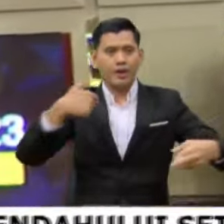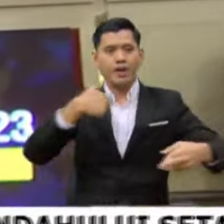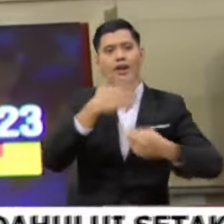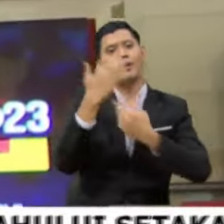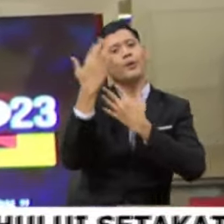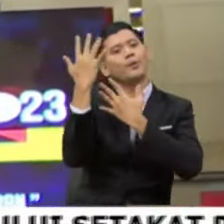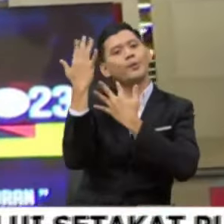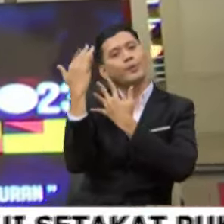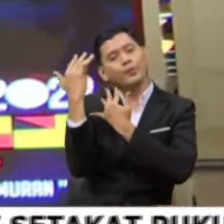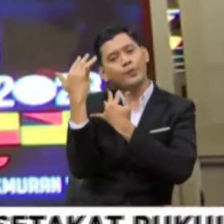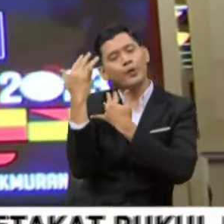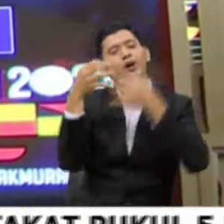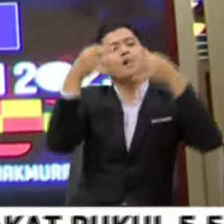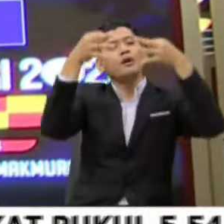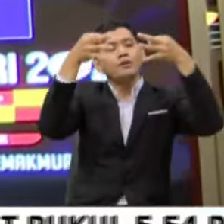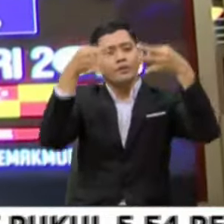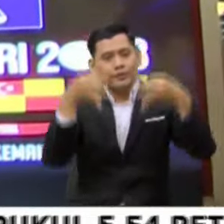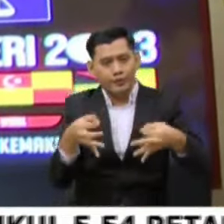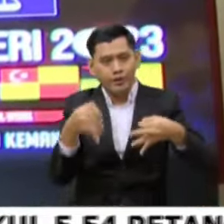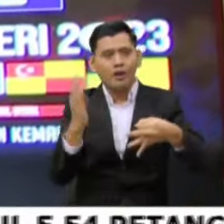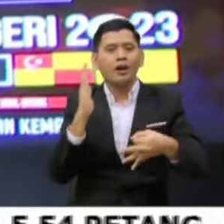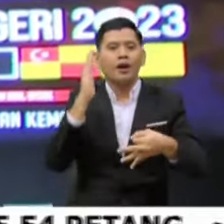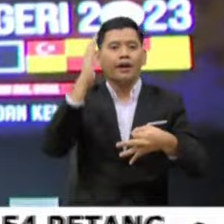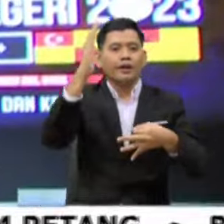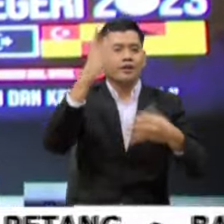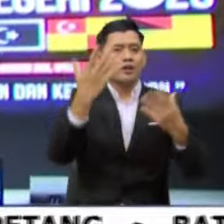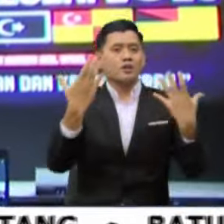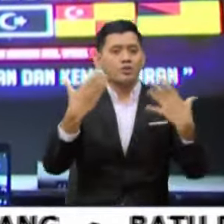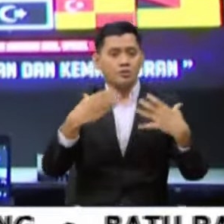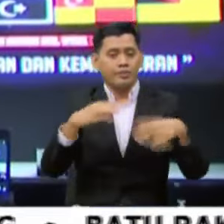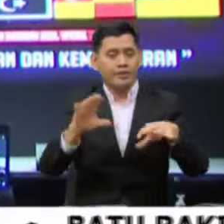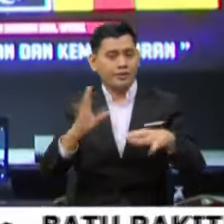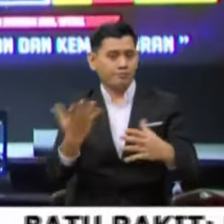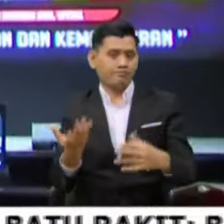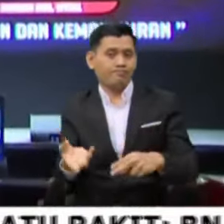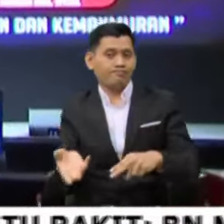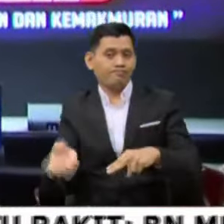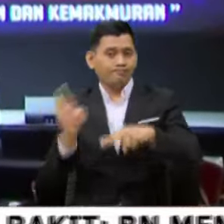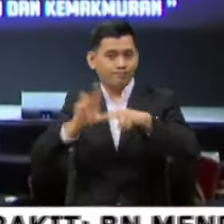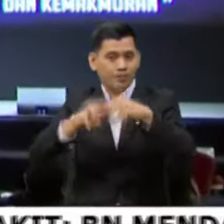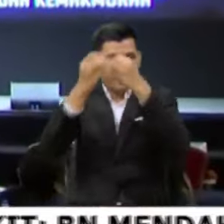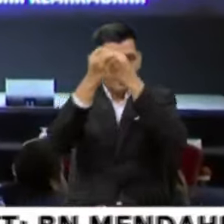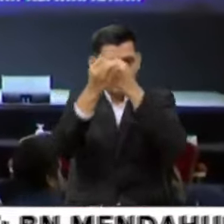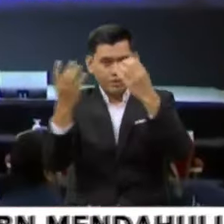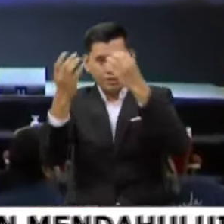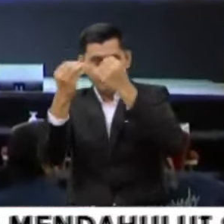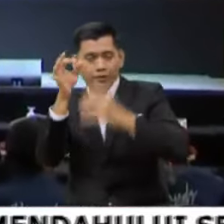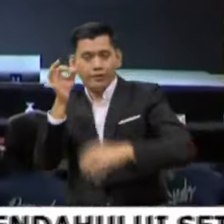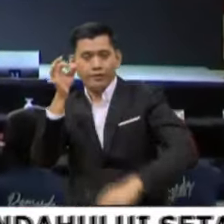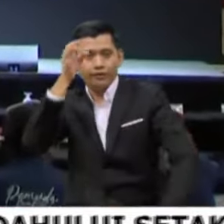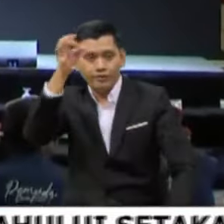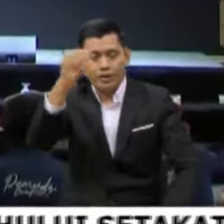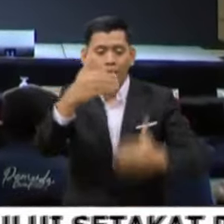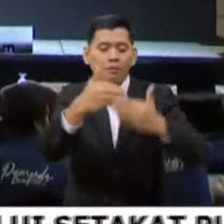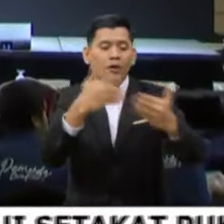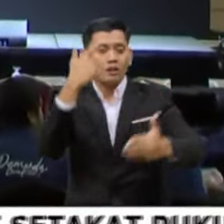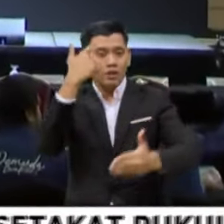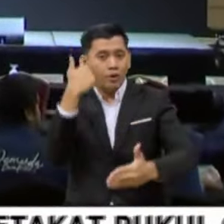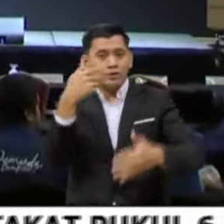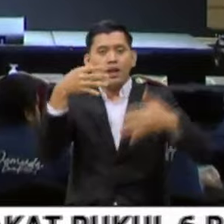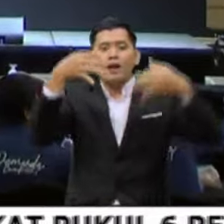ketahui nanti yang akan dikemaskin dari semasa ke semasa sebelum kita dapat mengetahui keputusan